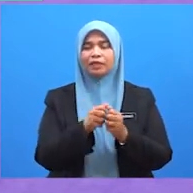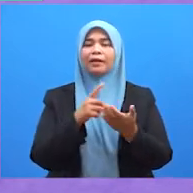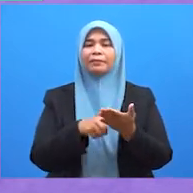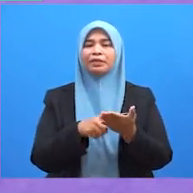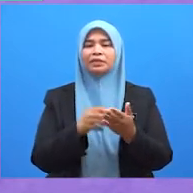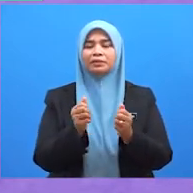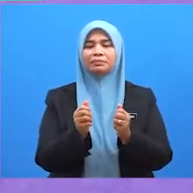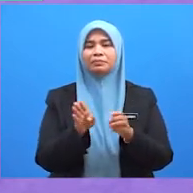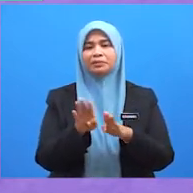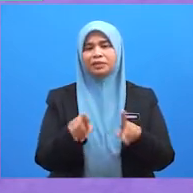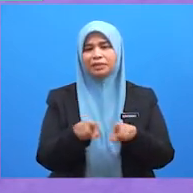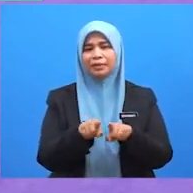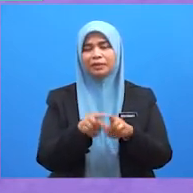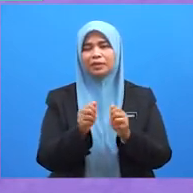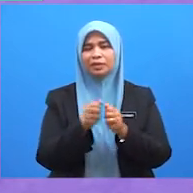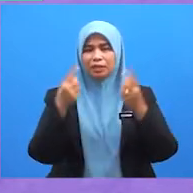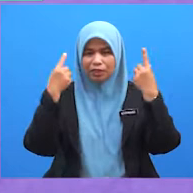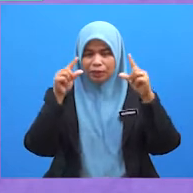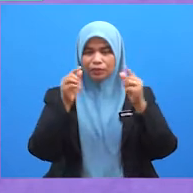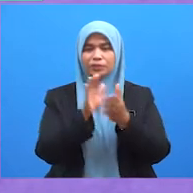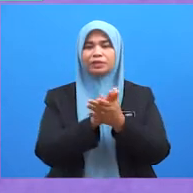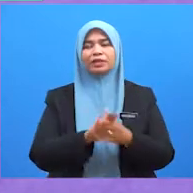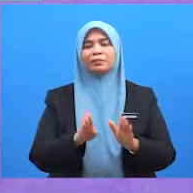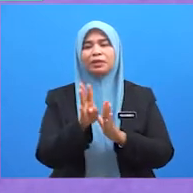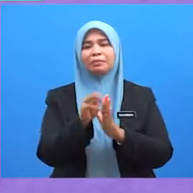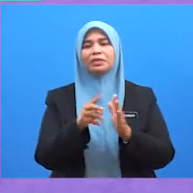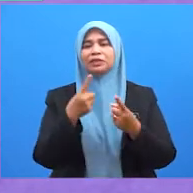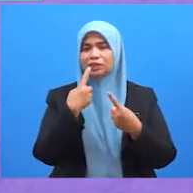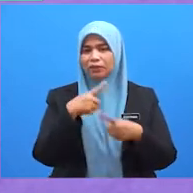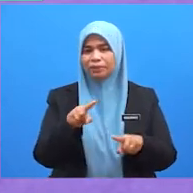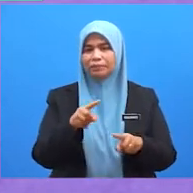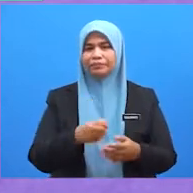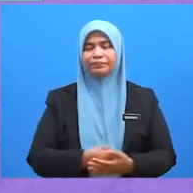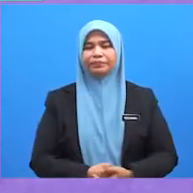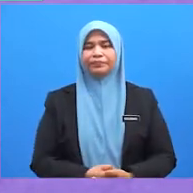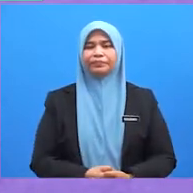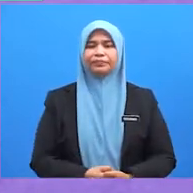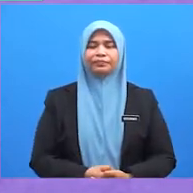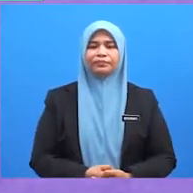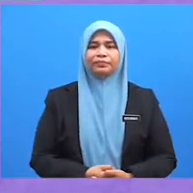dan rakan-rakan. Selamat menjawab.